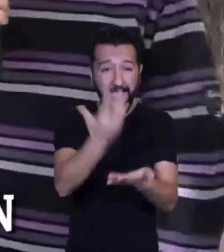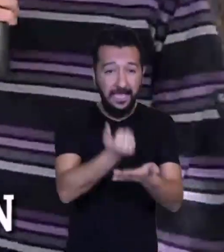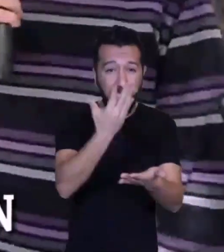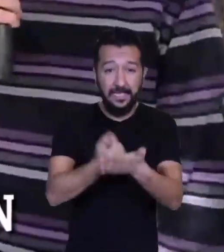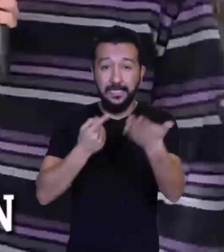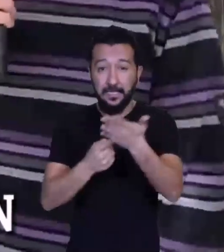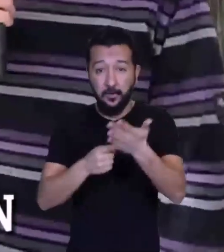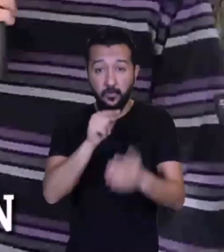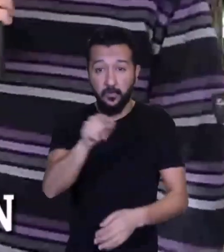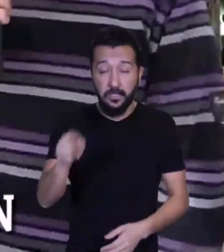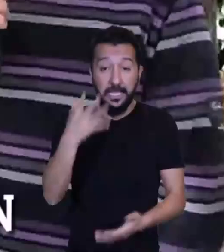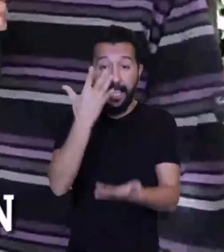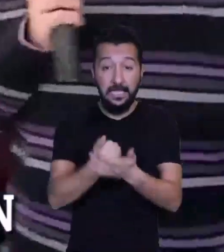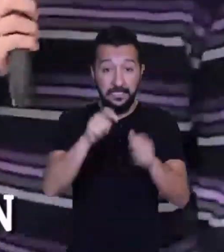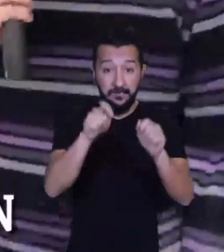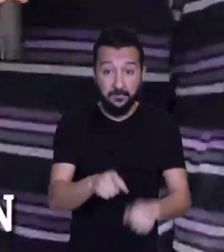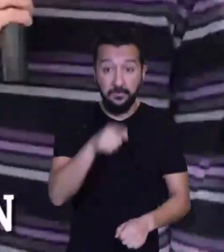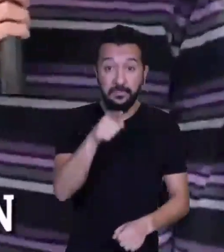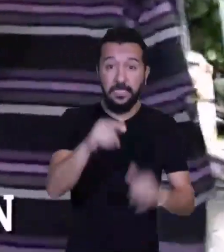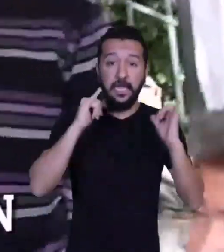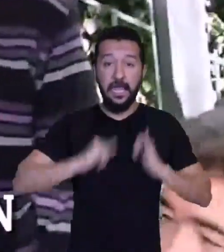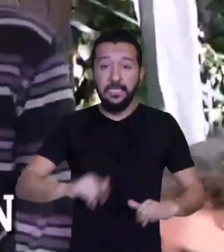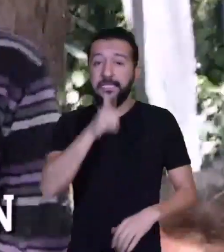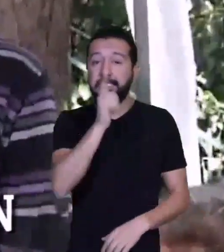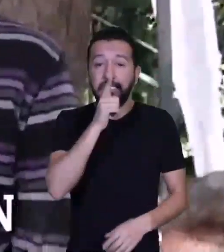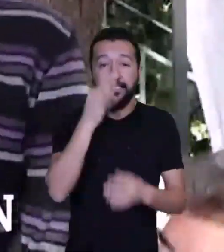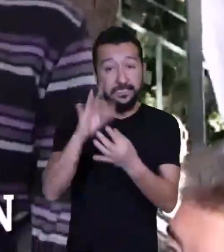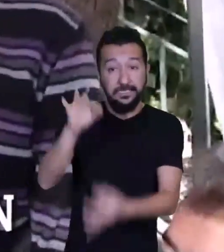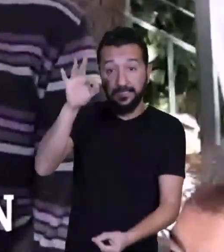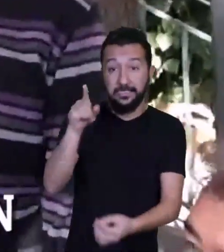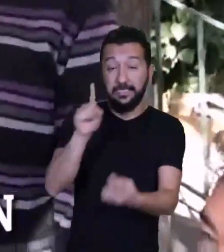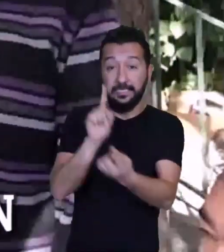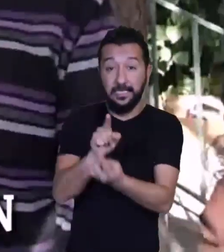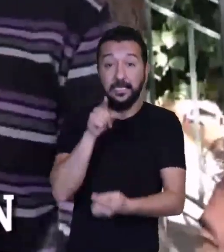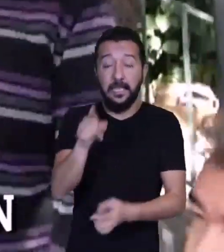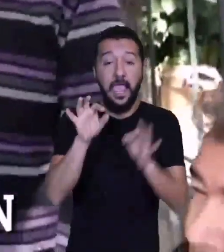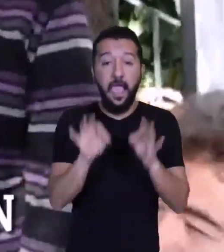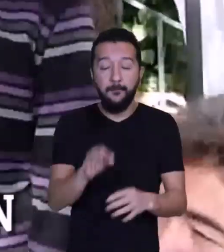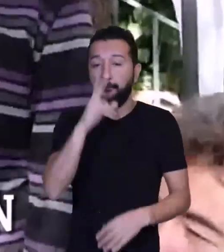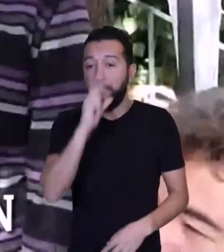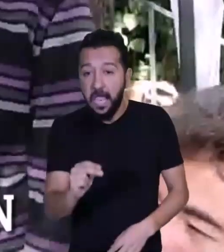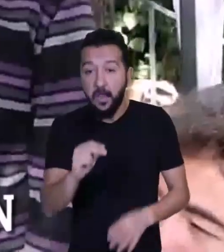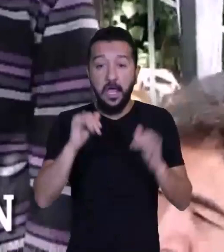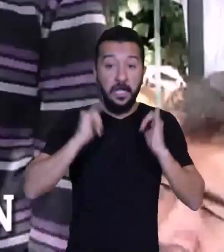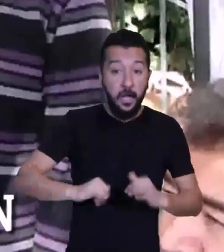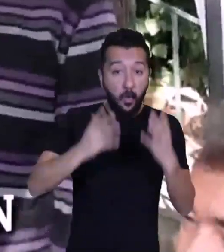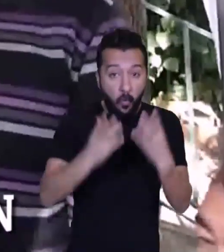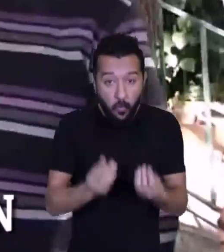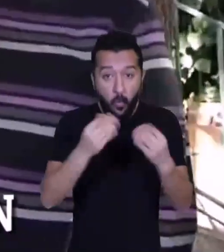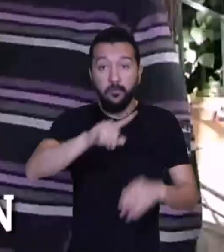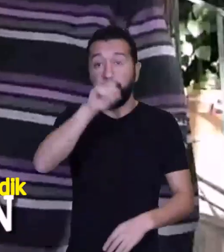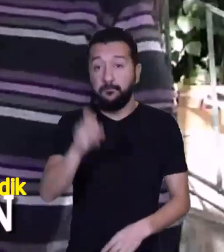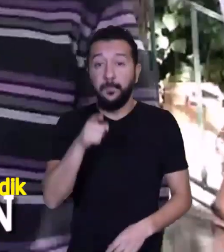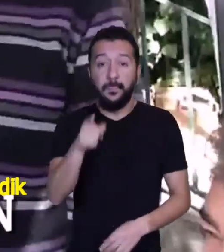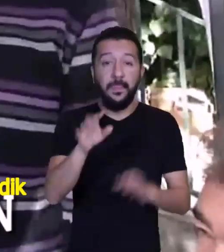teknolojileriyle kaydedilmiş rahatlatıcı seslerin insanlar üzerindeki hem etkisini hem de rahatlatıcı etkisini hem